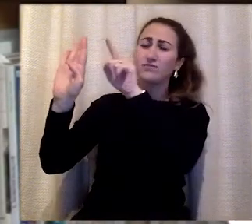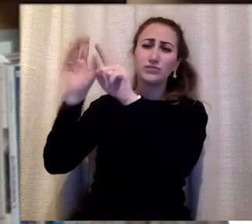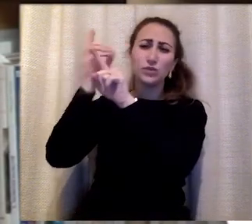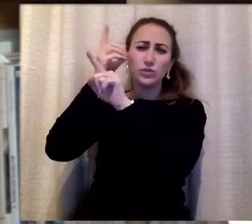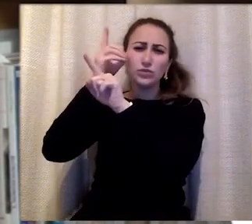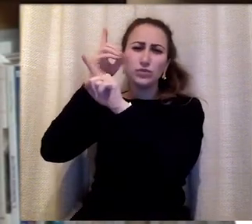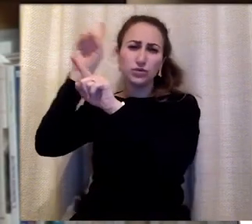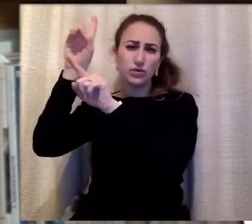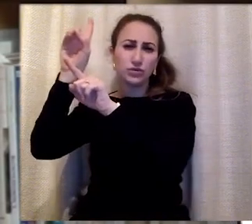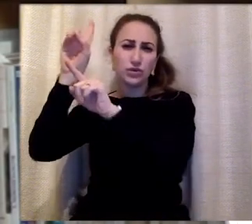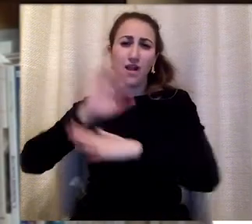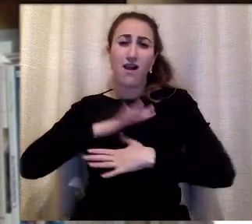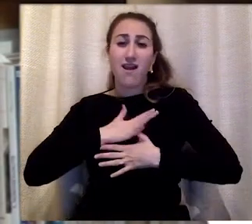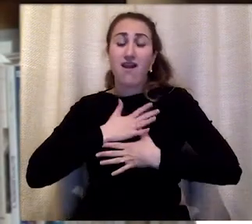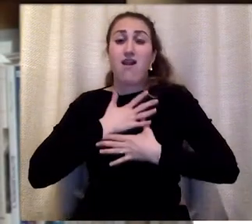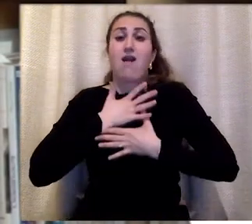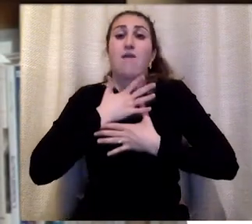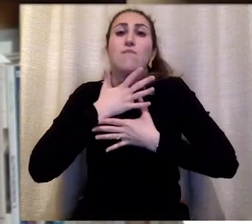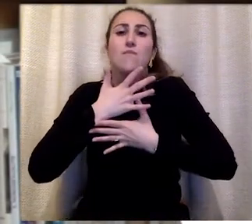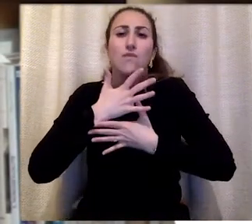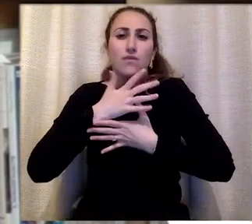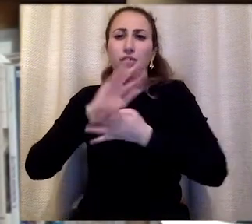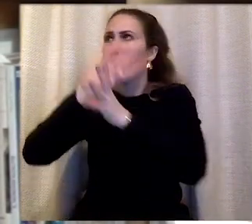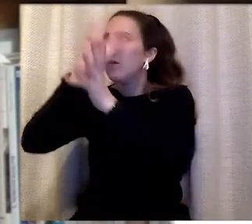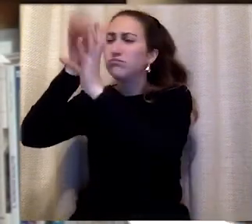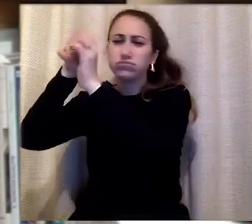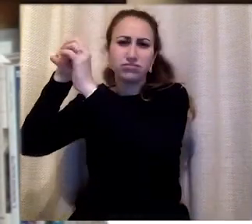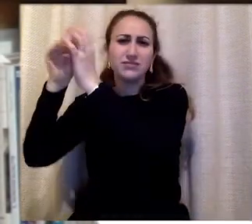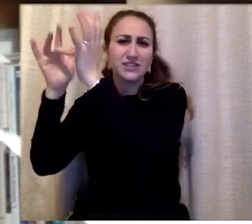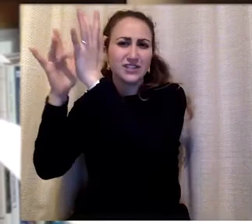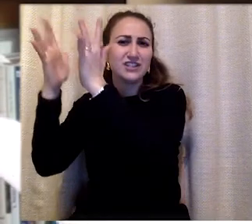manifesté en Jésus-Christ. »